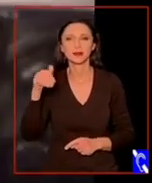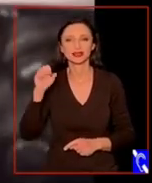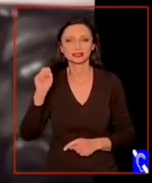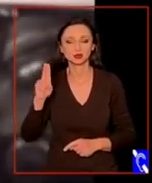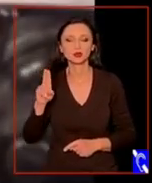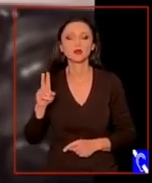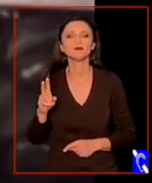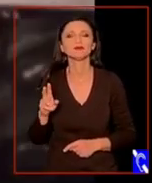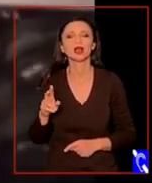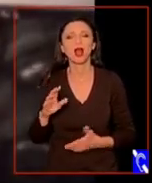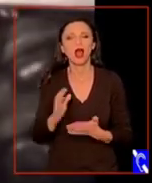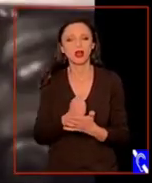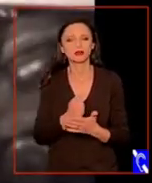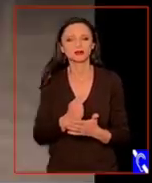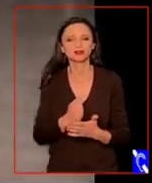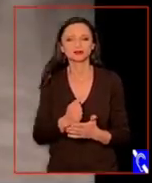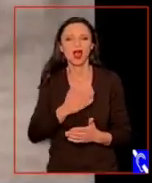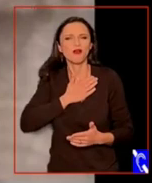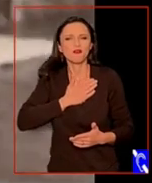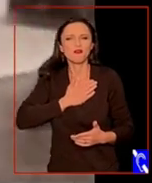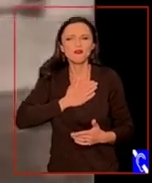setea sa de cunoaștere, a învins